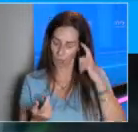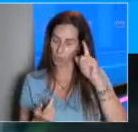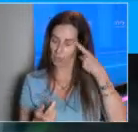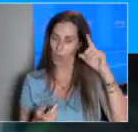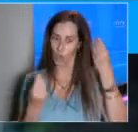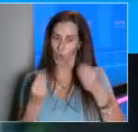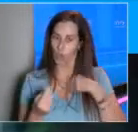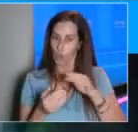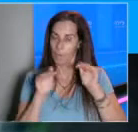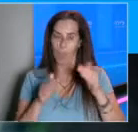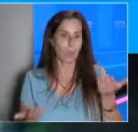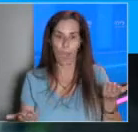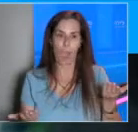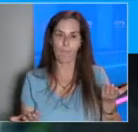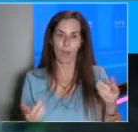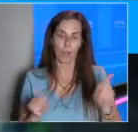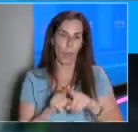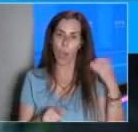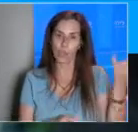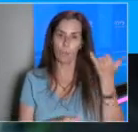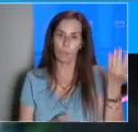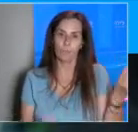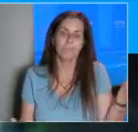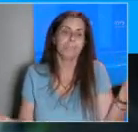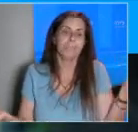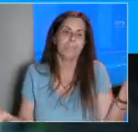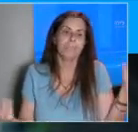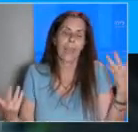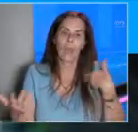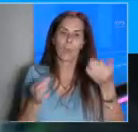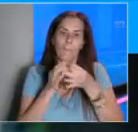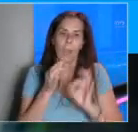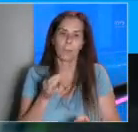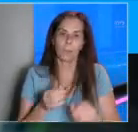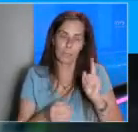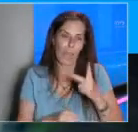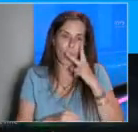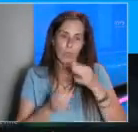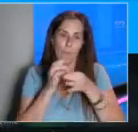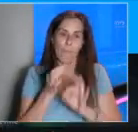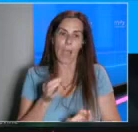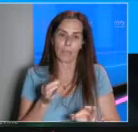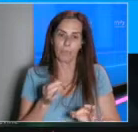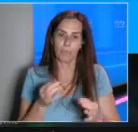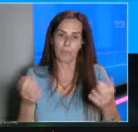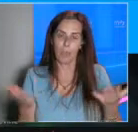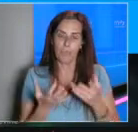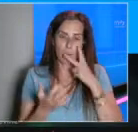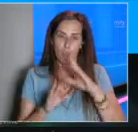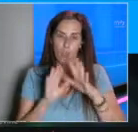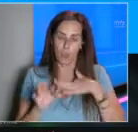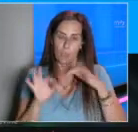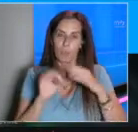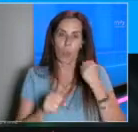על הצעד הזה, אבל כמו תמיד, אלוהים והשטן בפרטים הקטנים, אז צריך לראות את הפרטים הקטנים, ואיך לראות שאנחנו